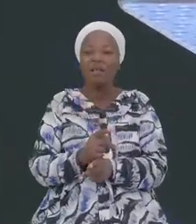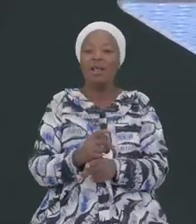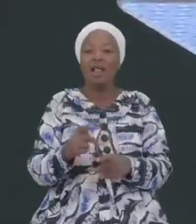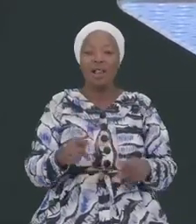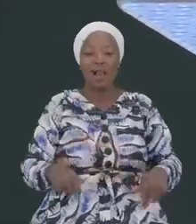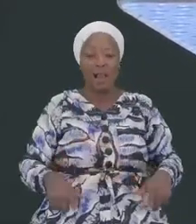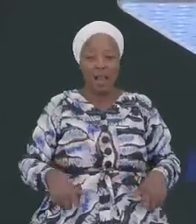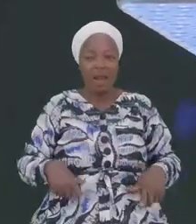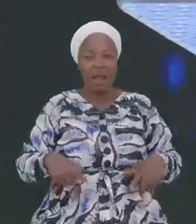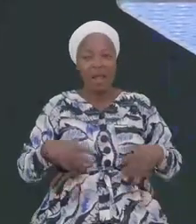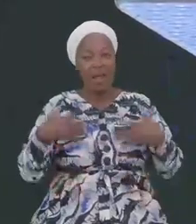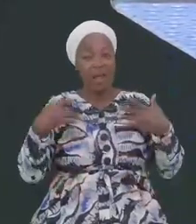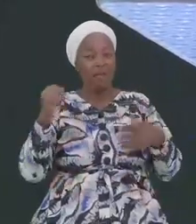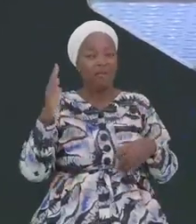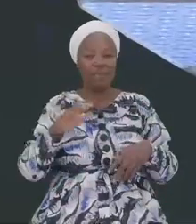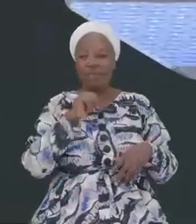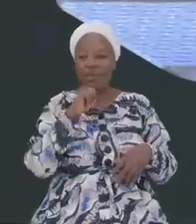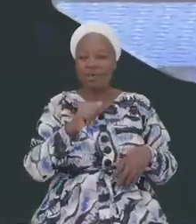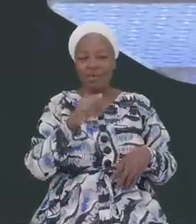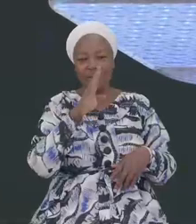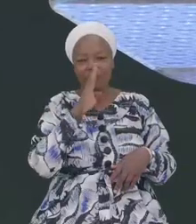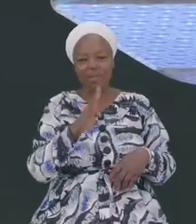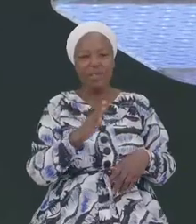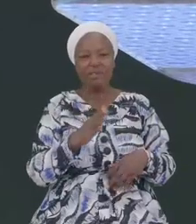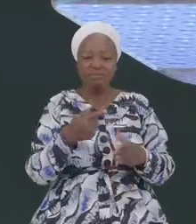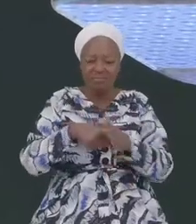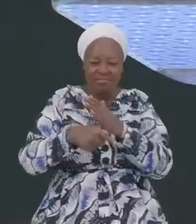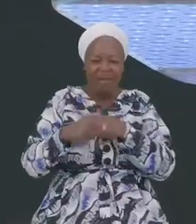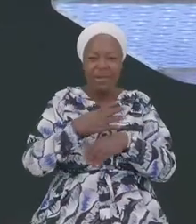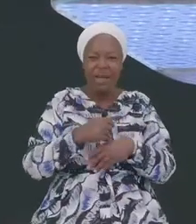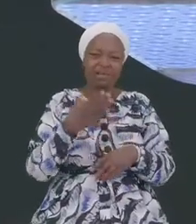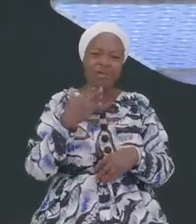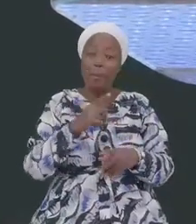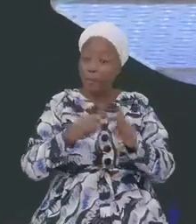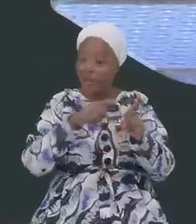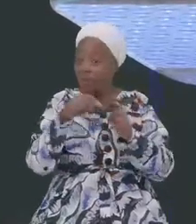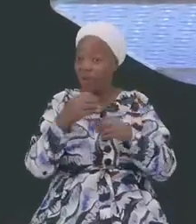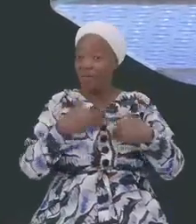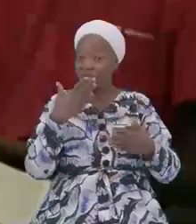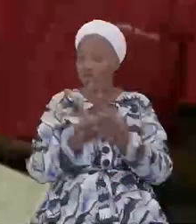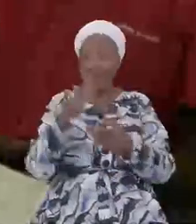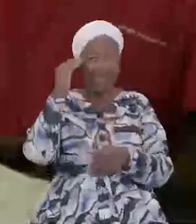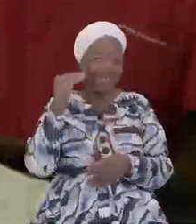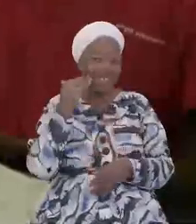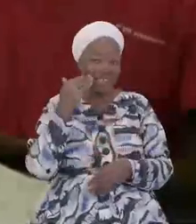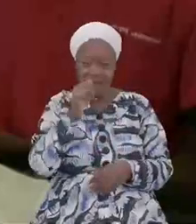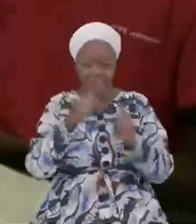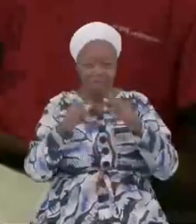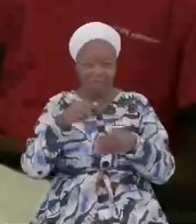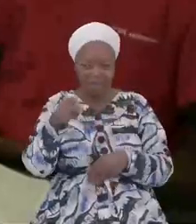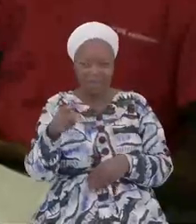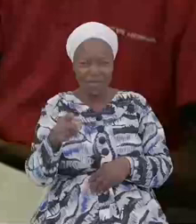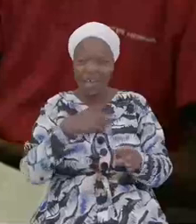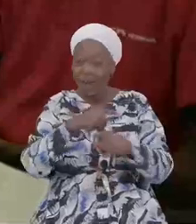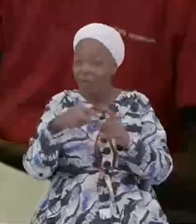serait superficielle. Mais lorsque vous avez une bonne tête, je parle de toi là-bas. Lorsque